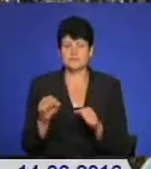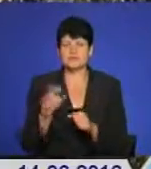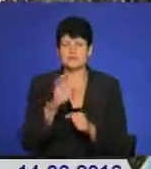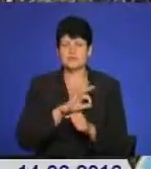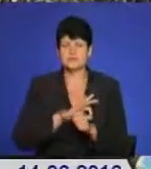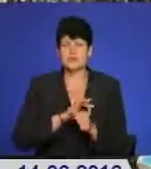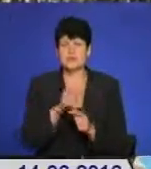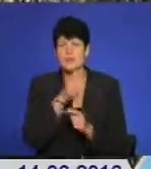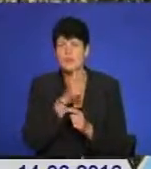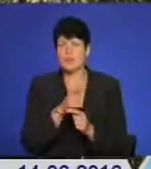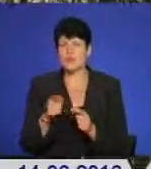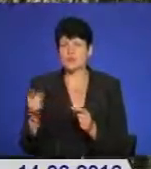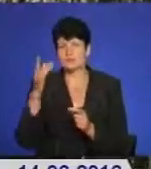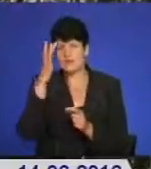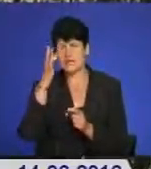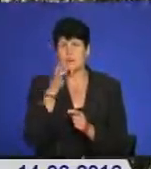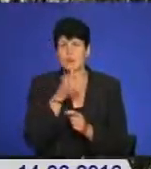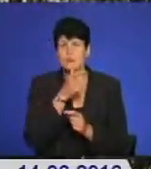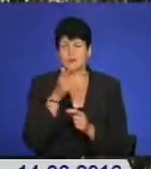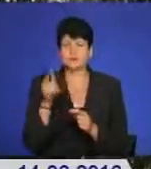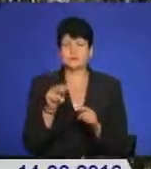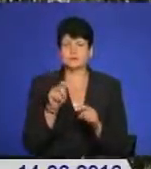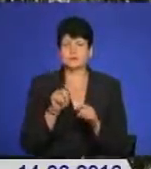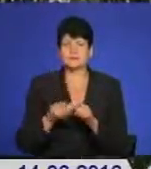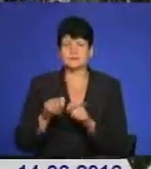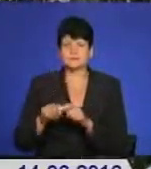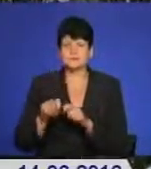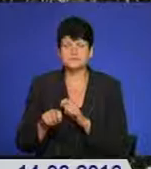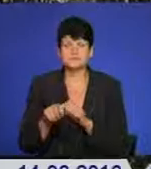безпосередньо протягом літнього періоду будуть слідкувати за те, щоб